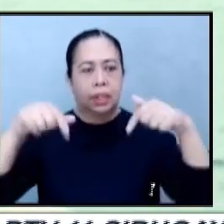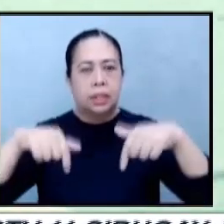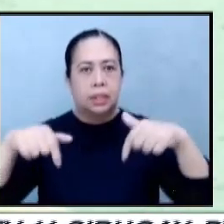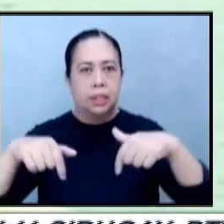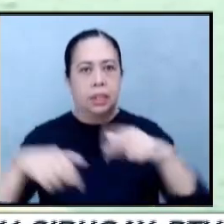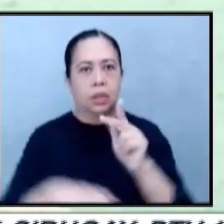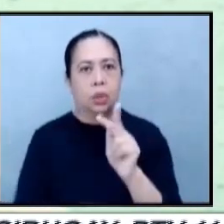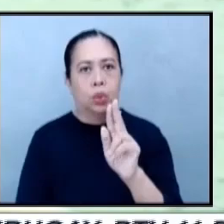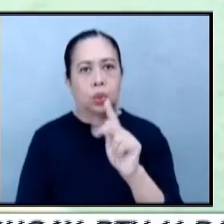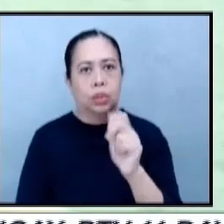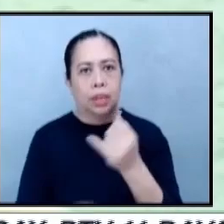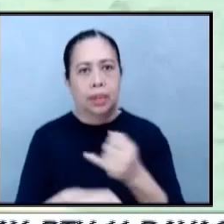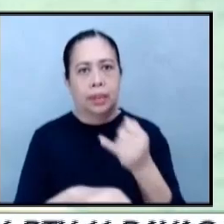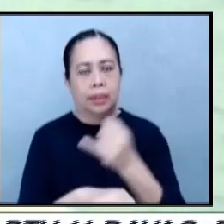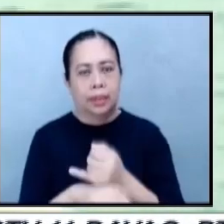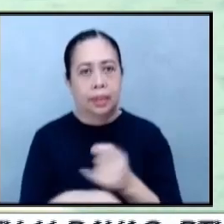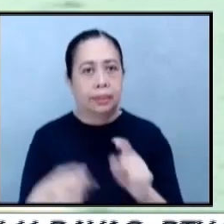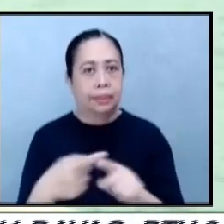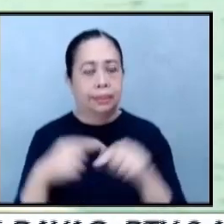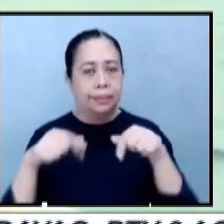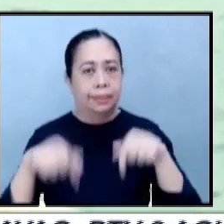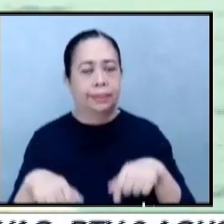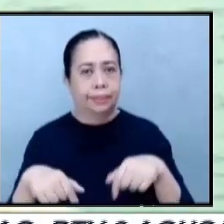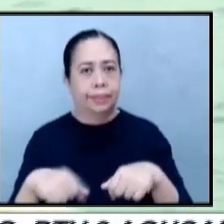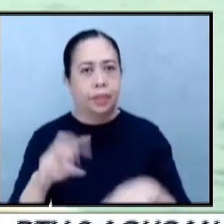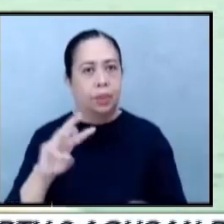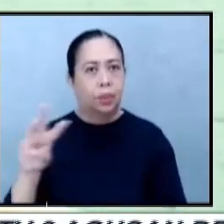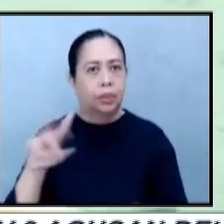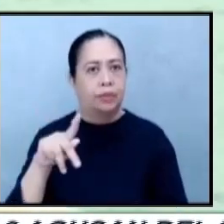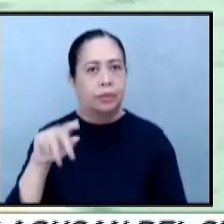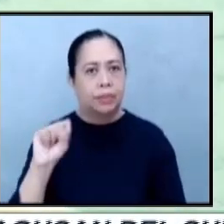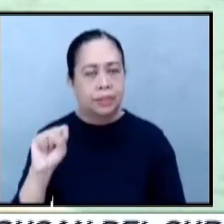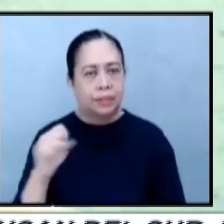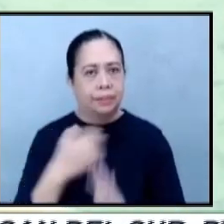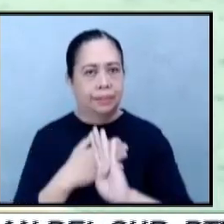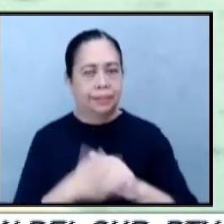Island. At mula rito sa Kuta Island sa West Philippine Sea, balik